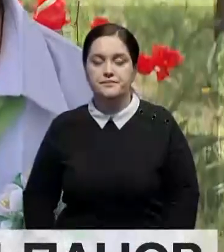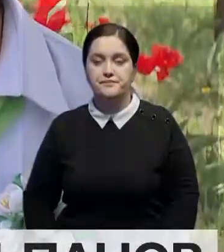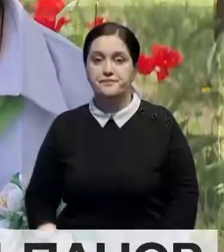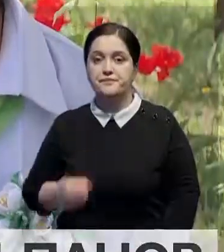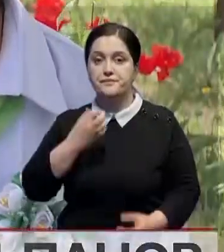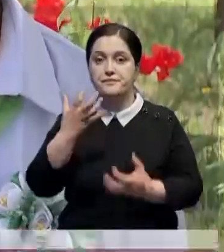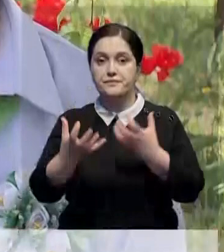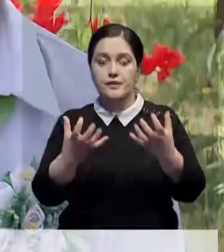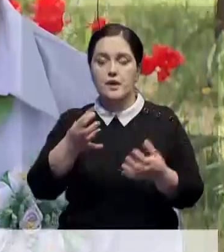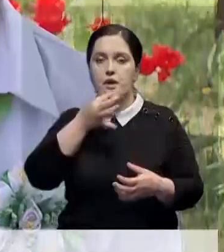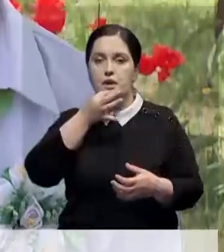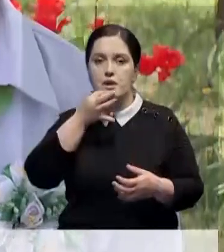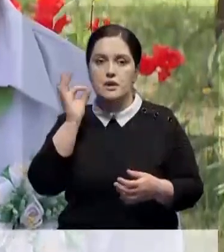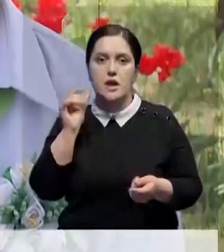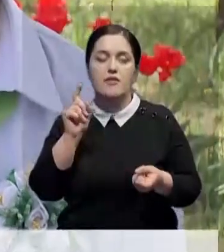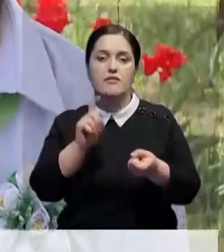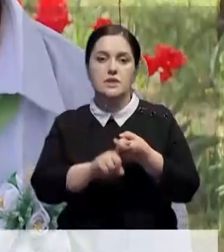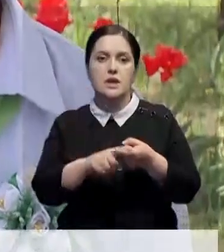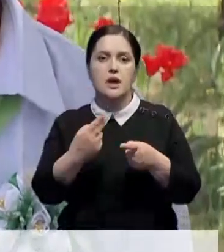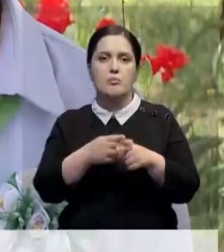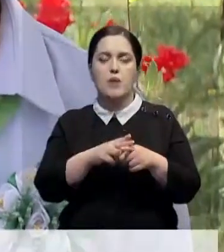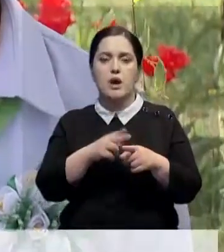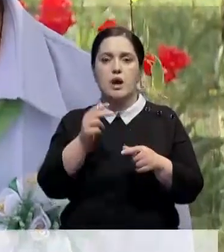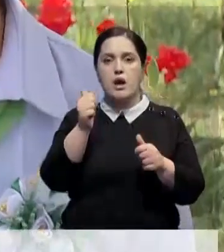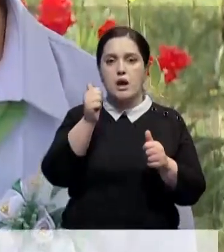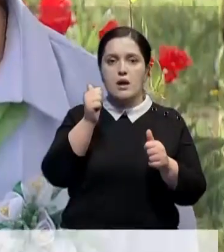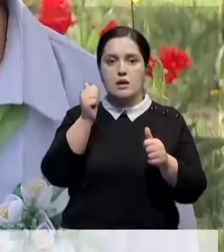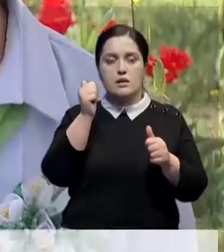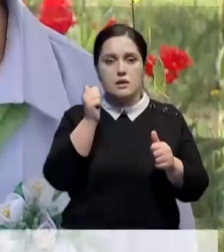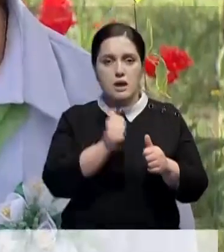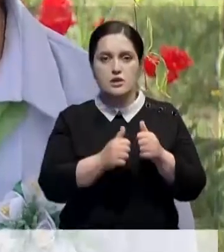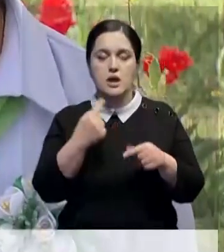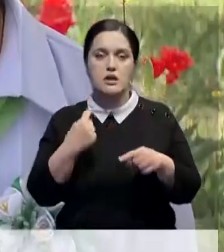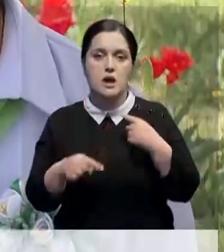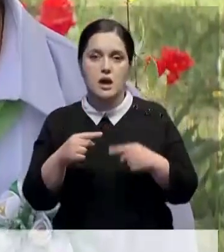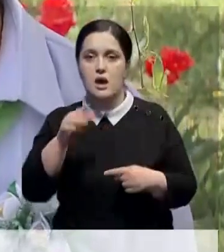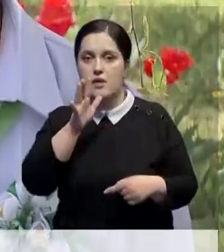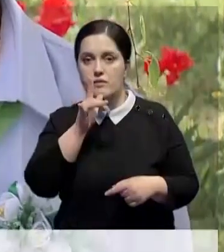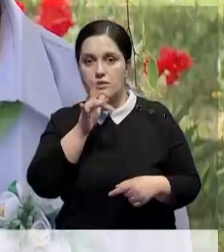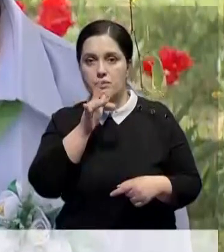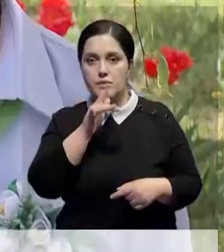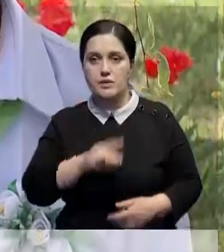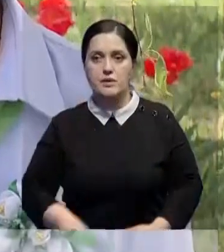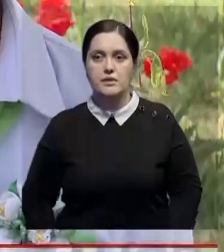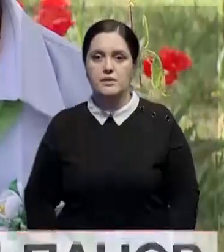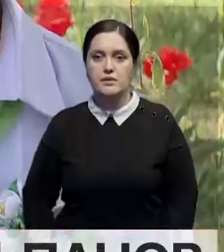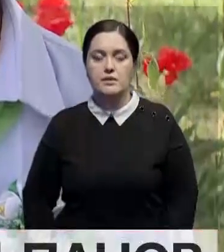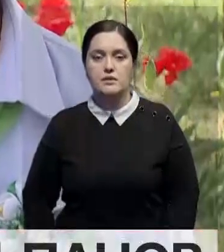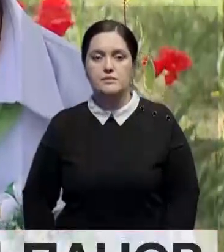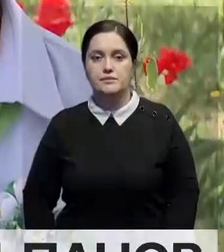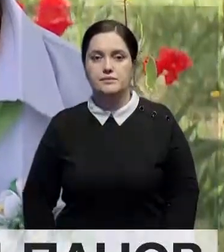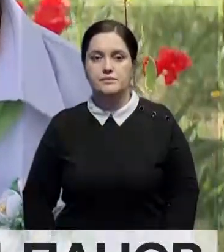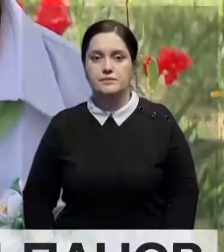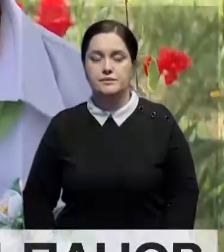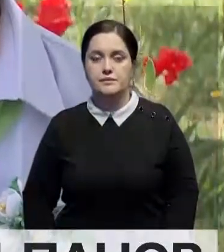Тюльпаны распускаются рано. В зависимости от типа, каждый вид начинает цвести в разное время. Основную часть территории нашего центра занимают